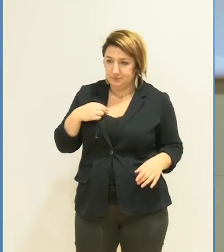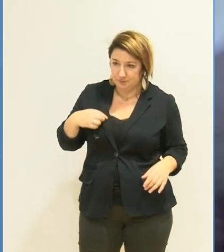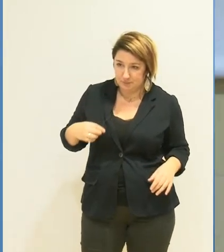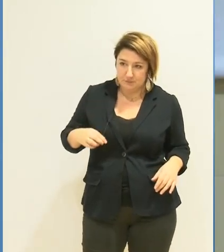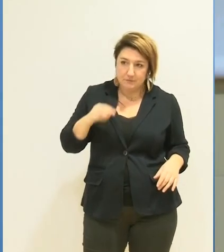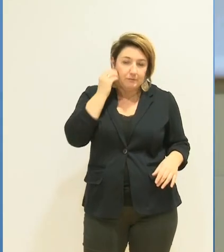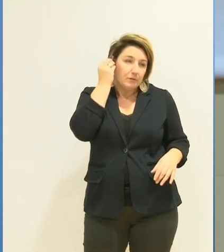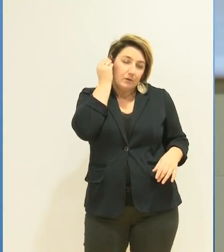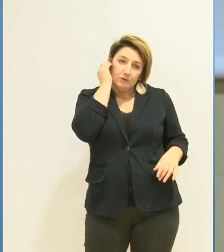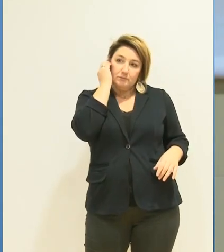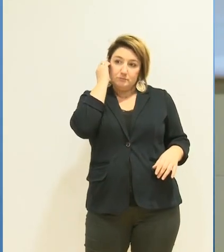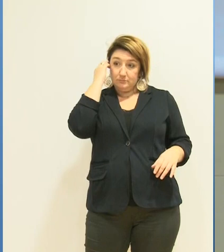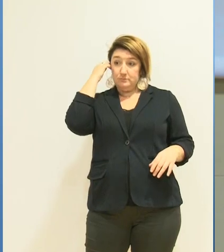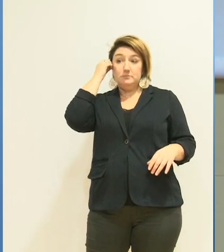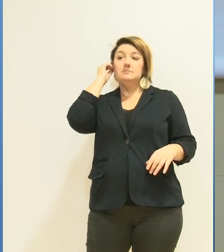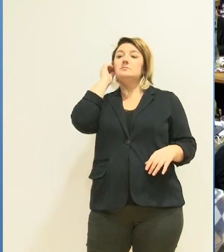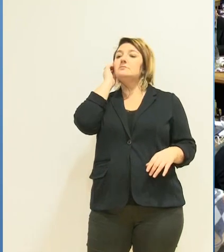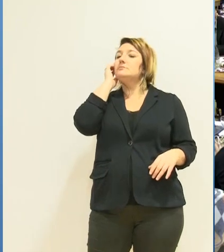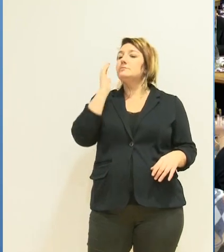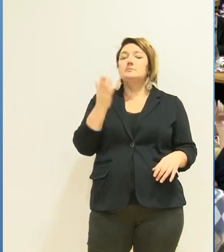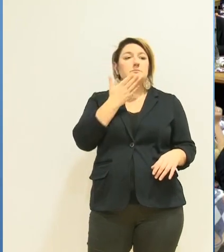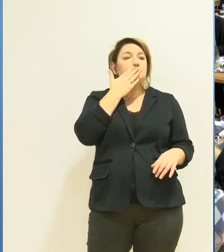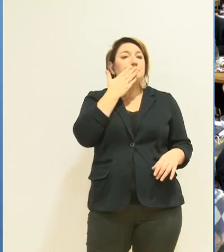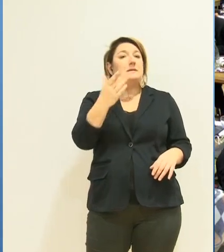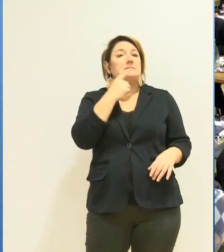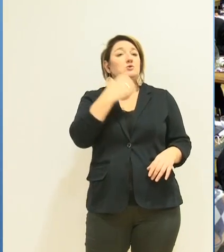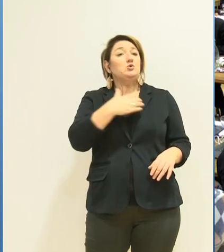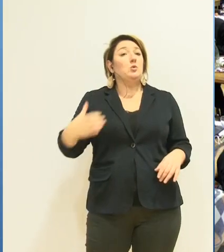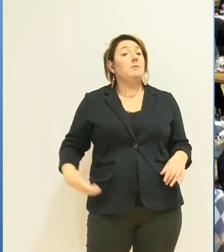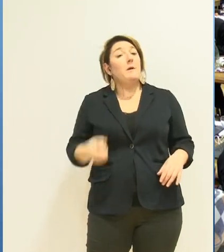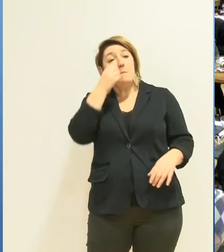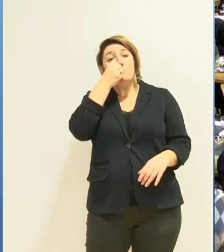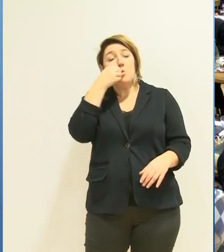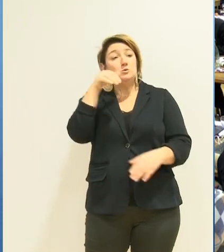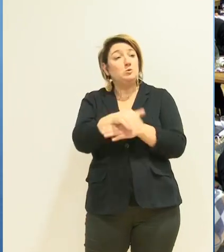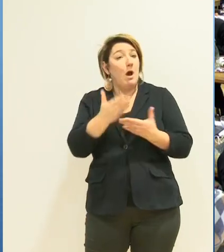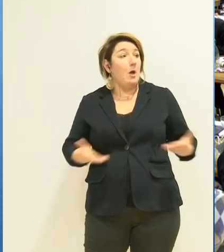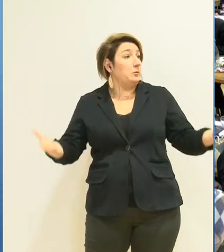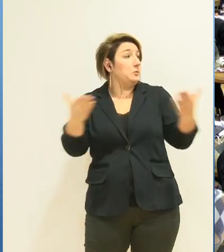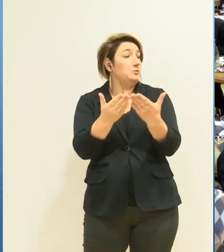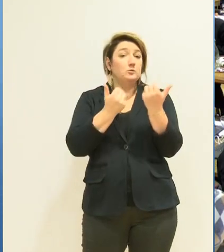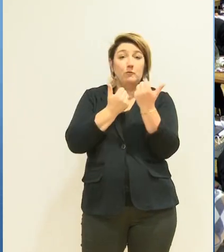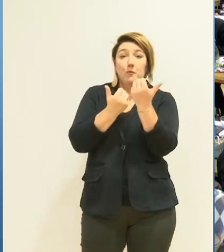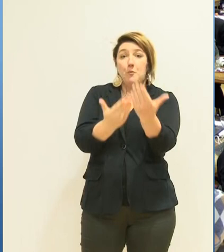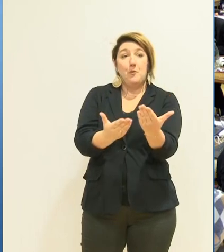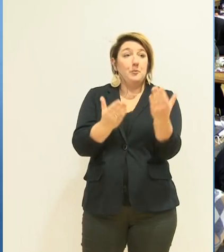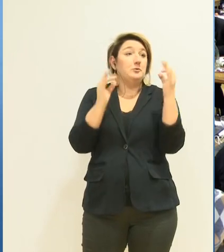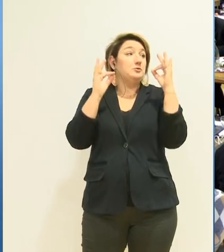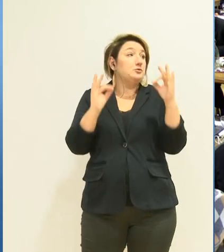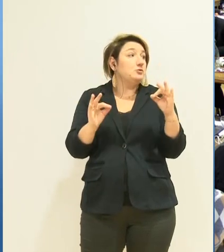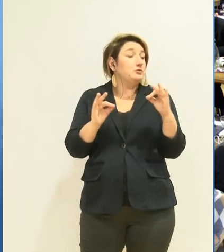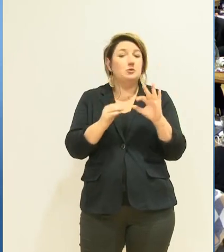merci monsieur le maire bonsoir à tous on vous propose effectivement de d'étudier si